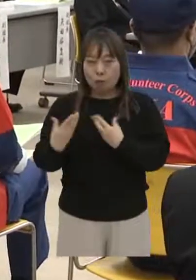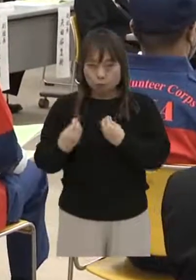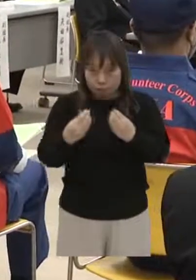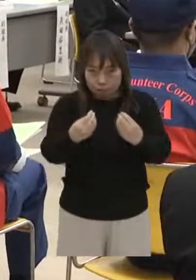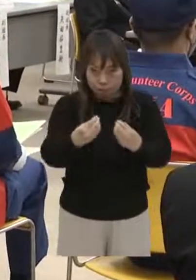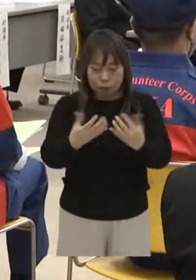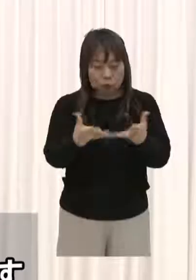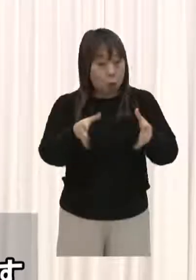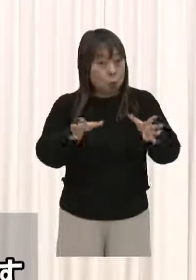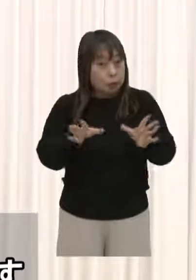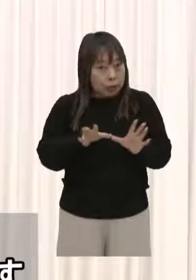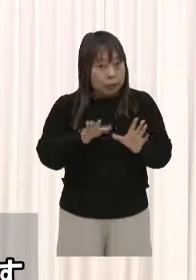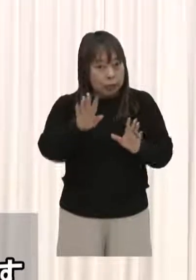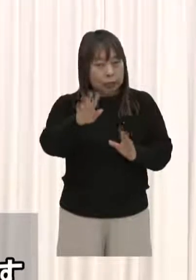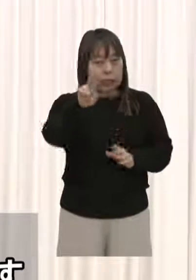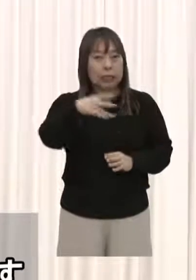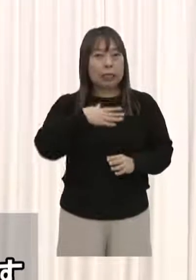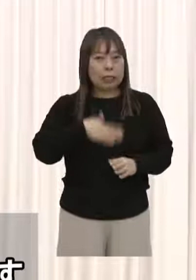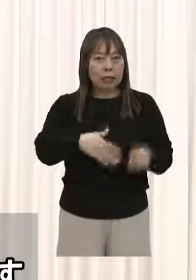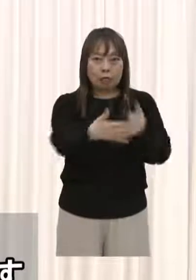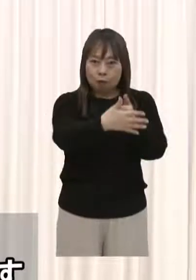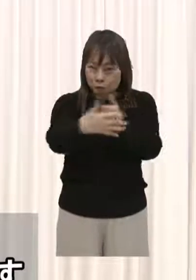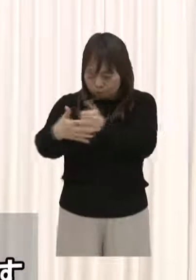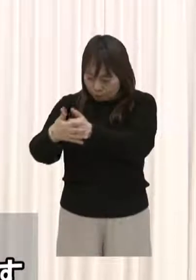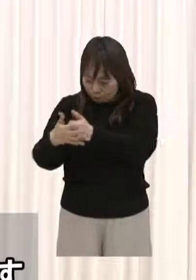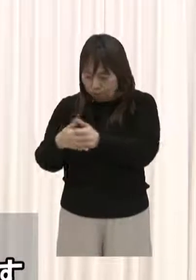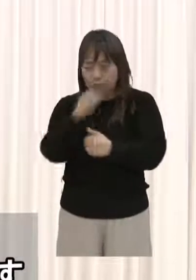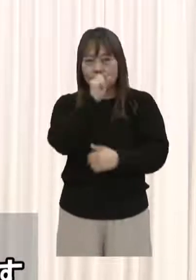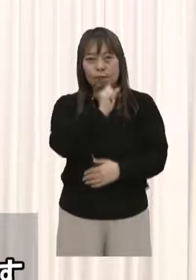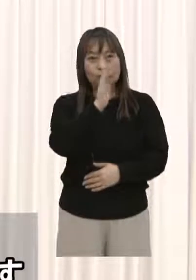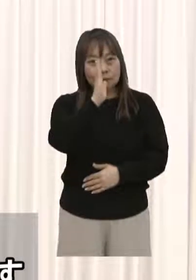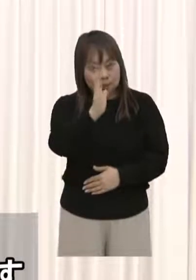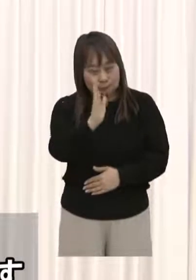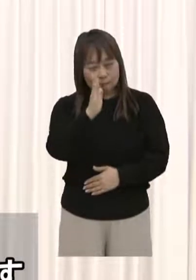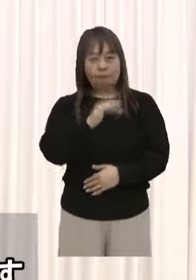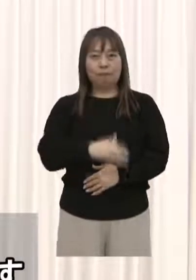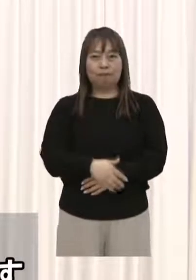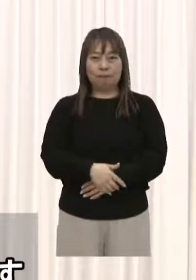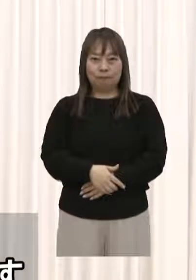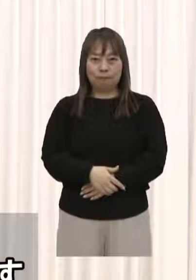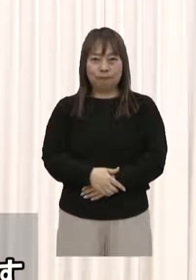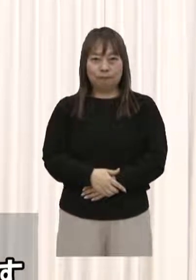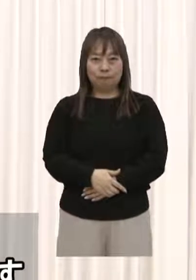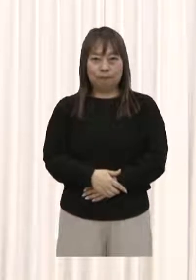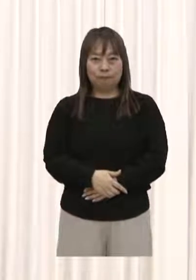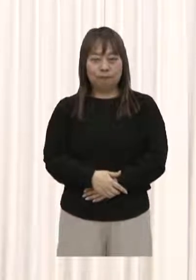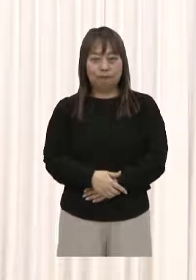消防団に対しご理解とご指導のほどよろしくお願い申し上げます。